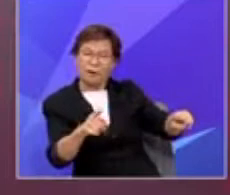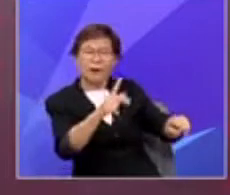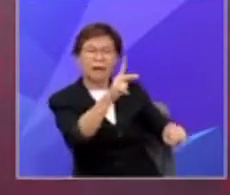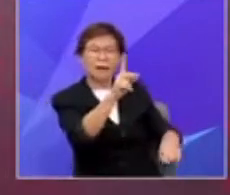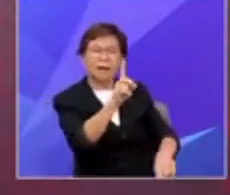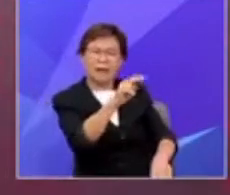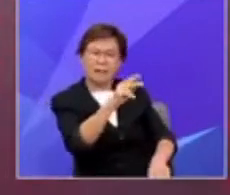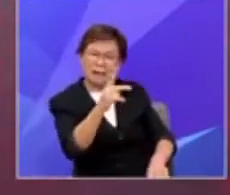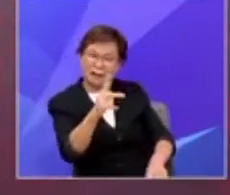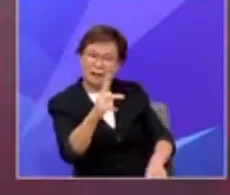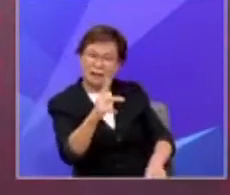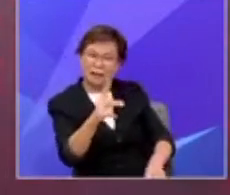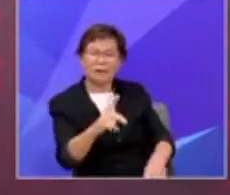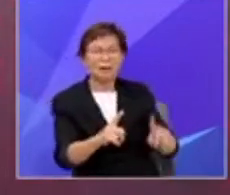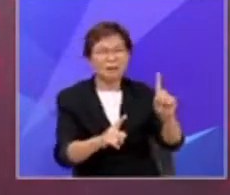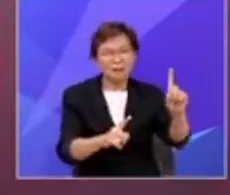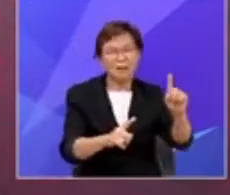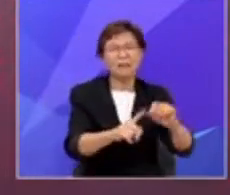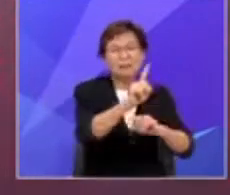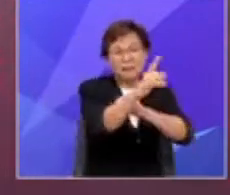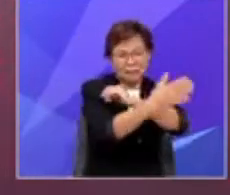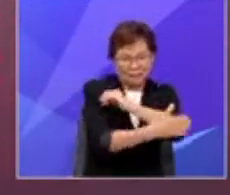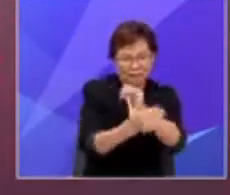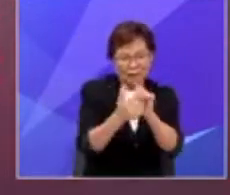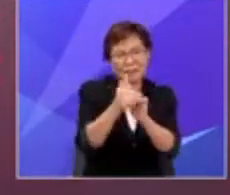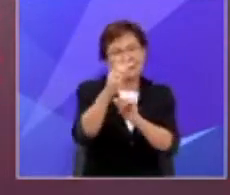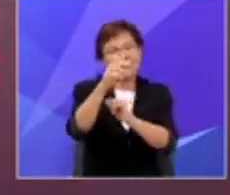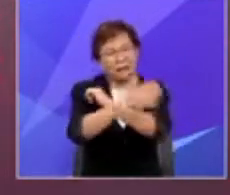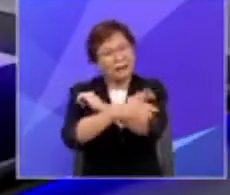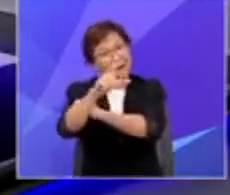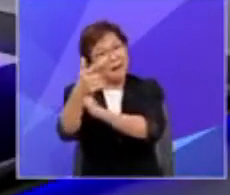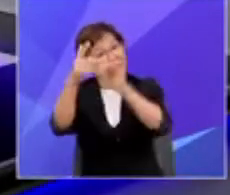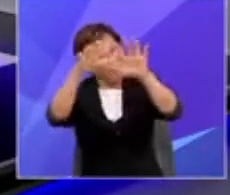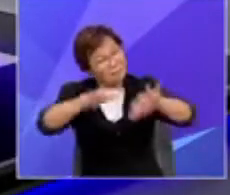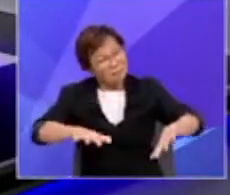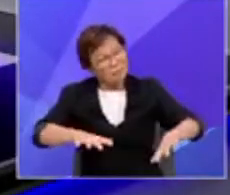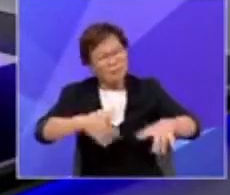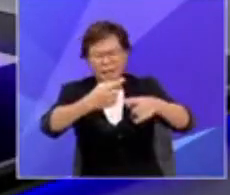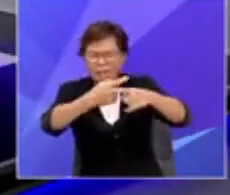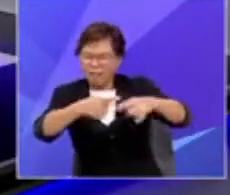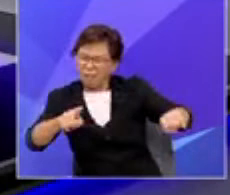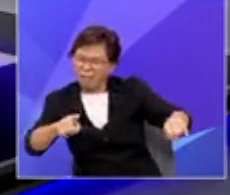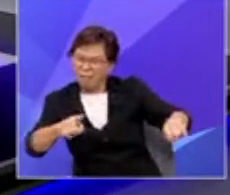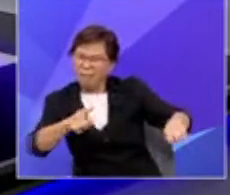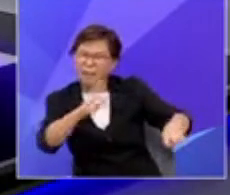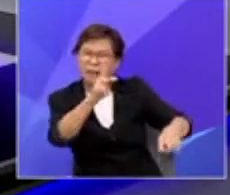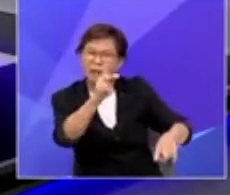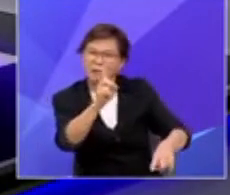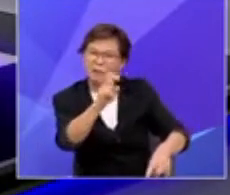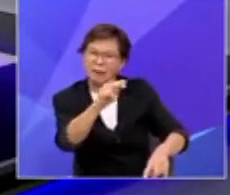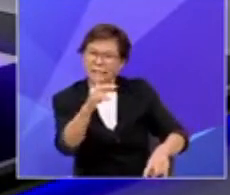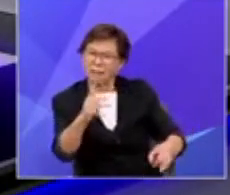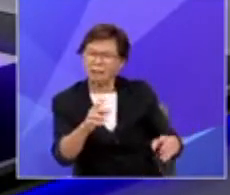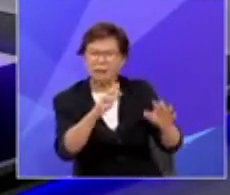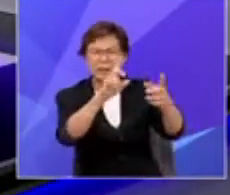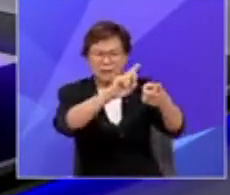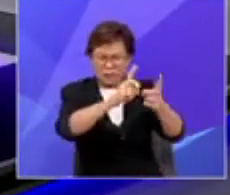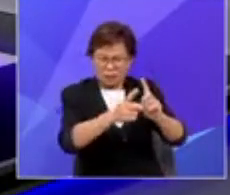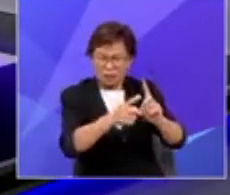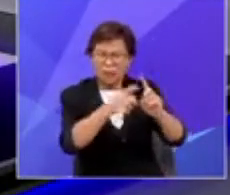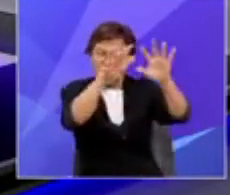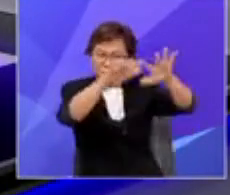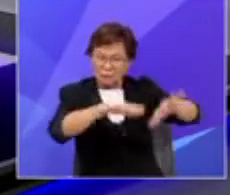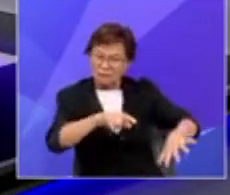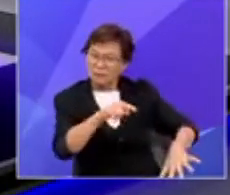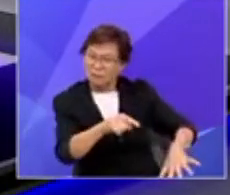kejadian key antara sebuah negara dengan sebuah negara yang lain apakah digital Asian ini boleh